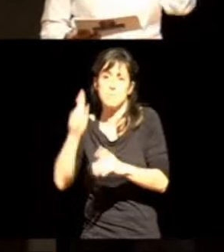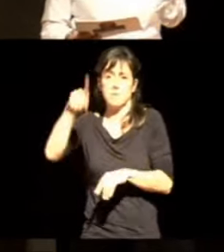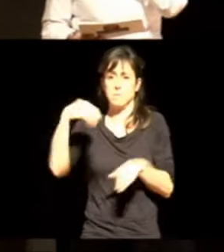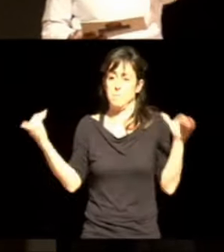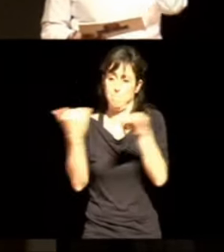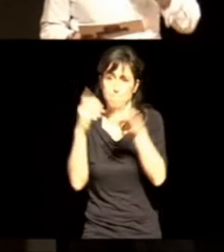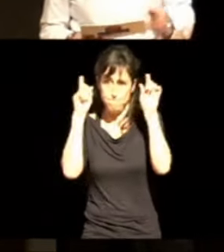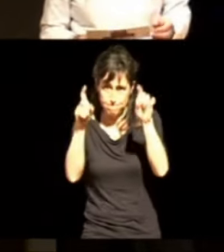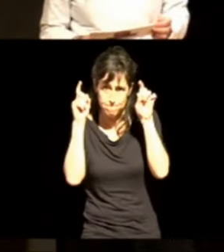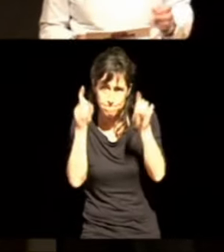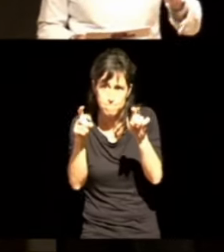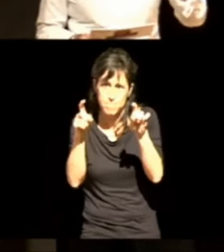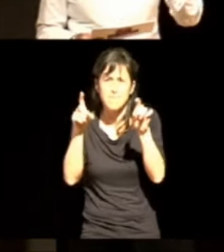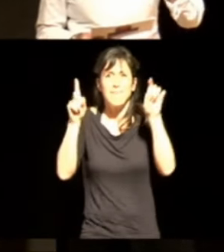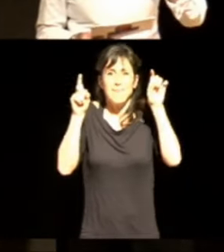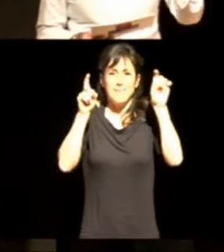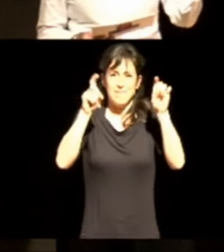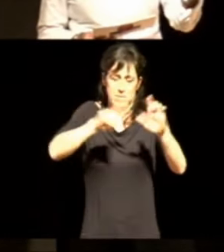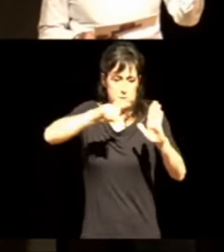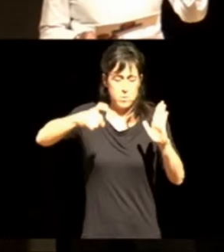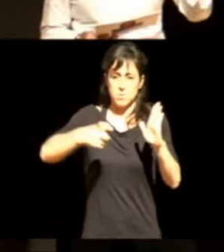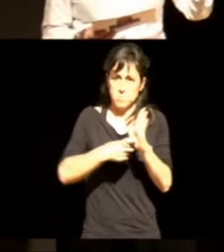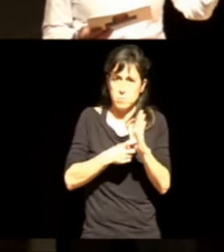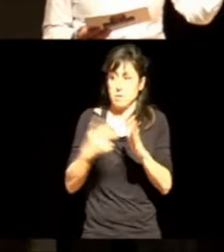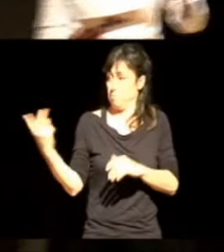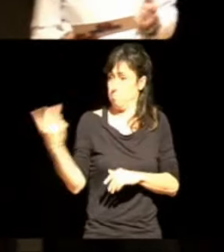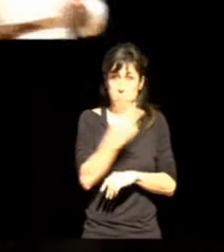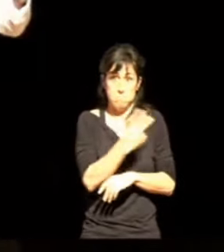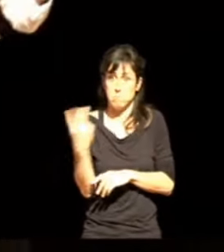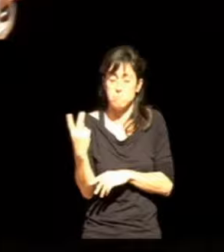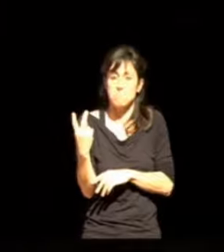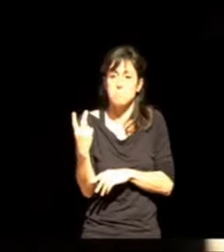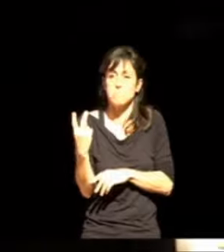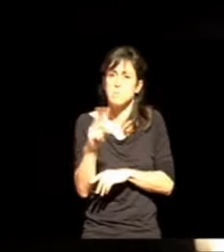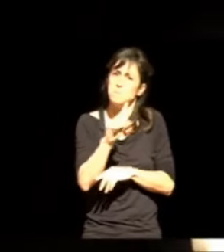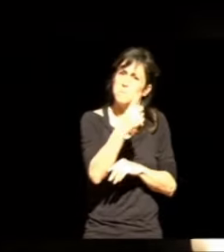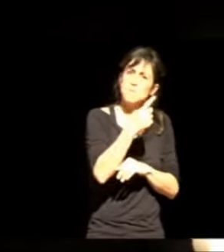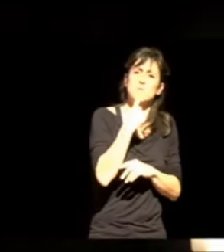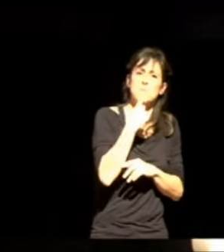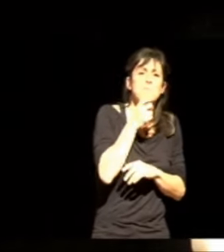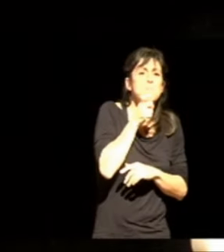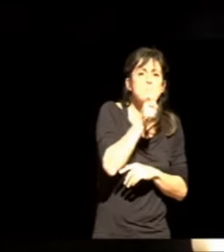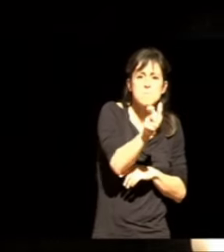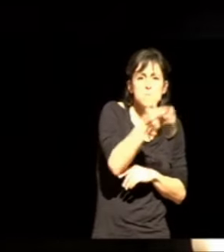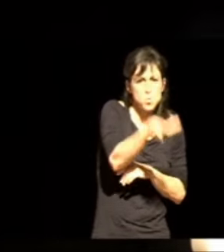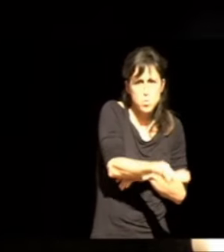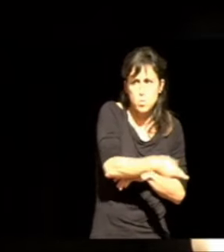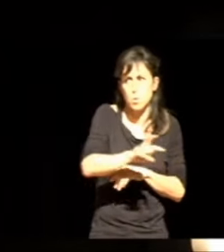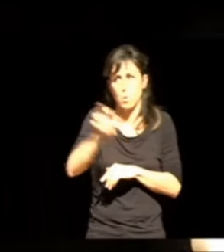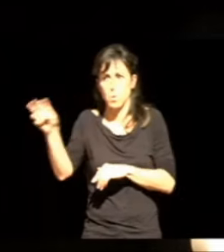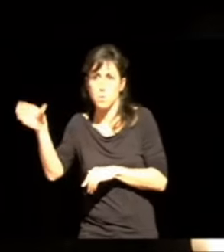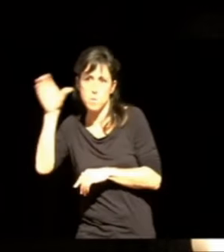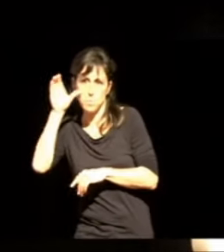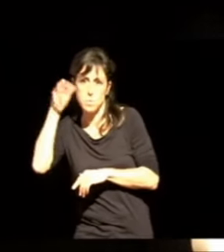eta hezkuntza osoa. Eta biek, batak aipatu du hitzaren garrantzia eta besteak aipatu du entzutearen